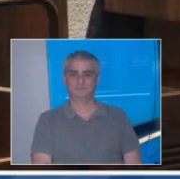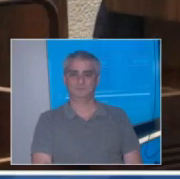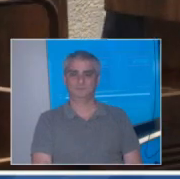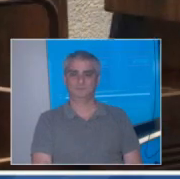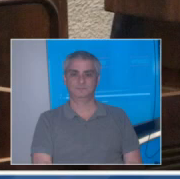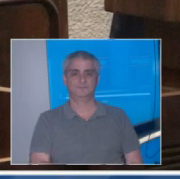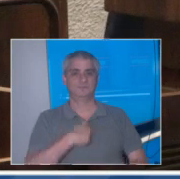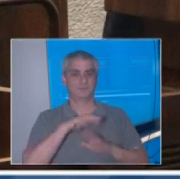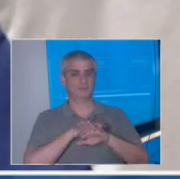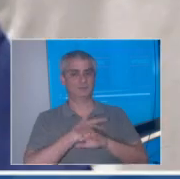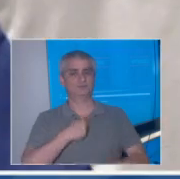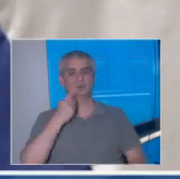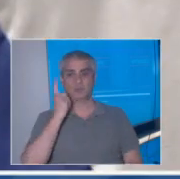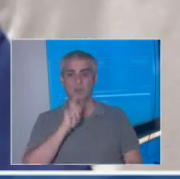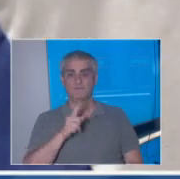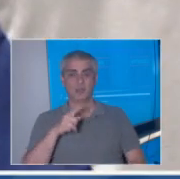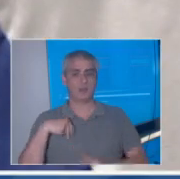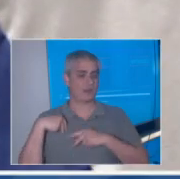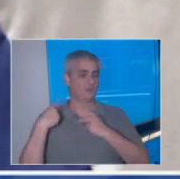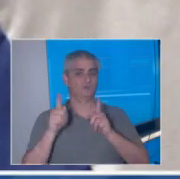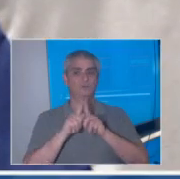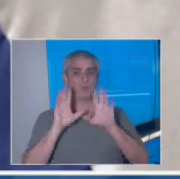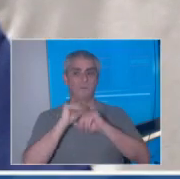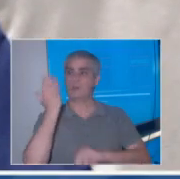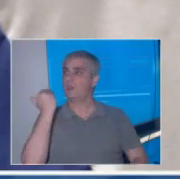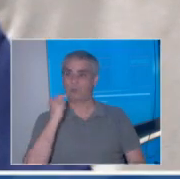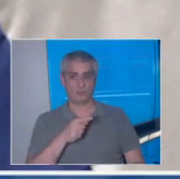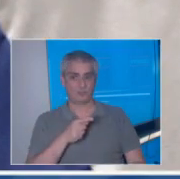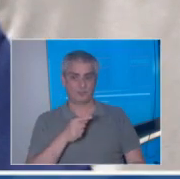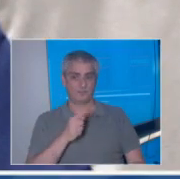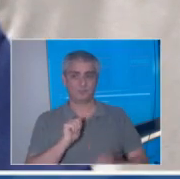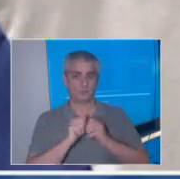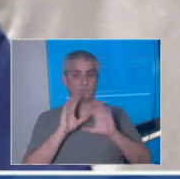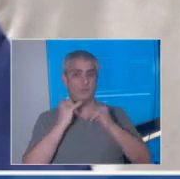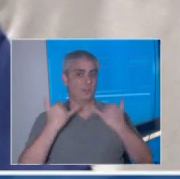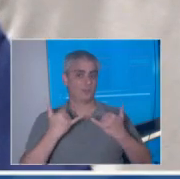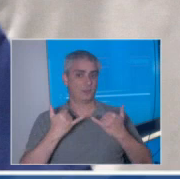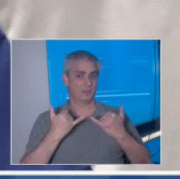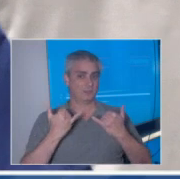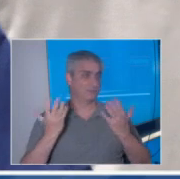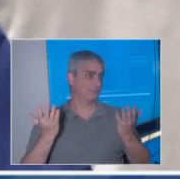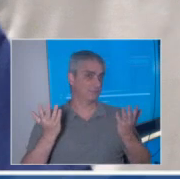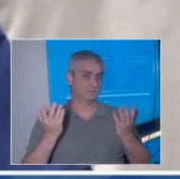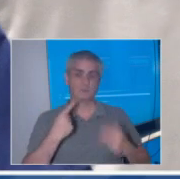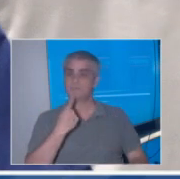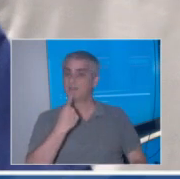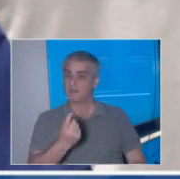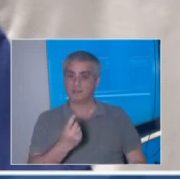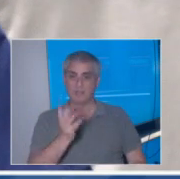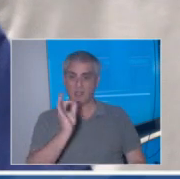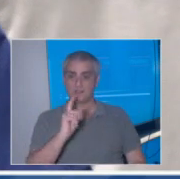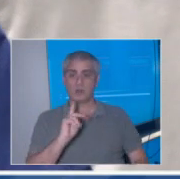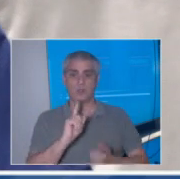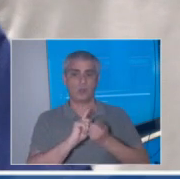אני מרגיש חובה לשוב, כמו בלילה הקודם, או בלילה הנוכחי, ולציין שעדיין